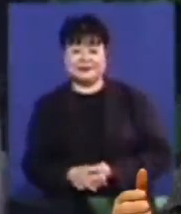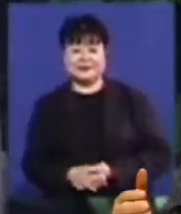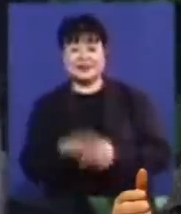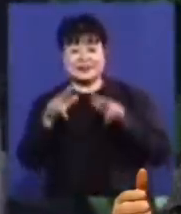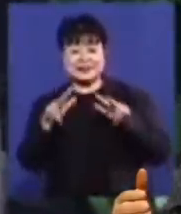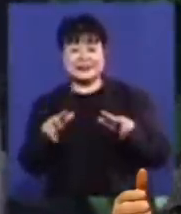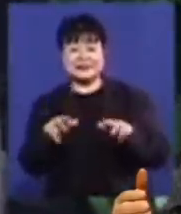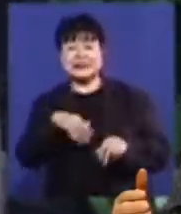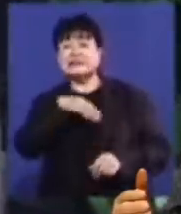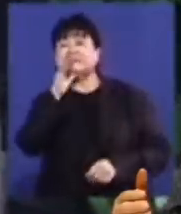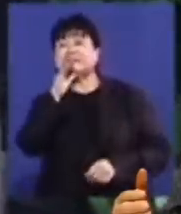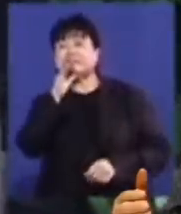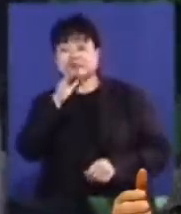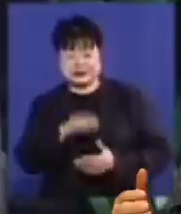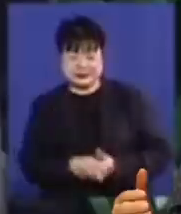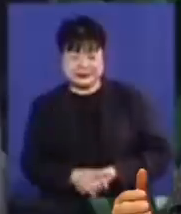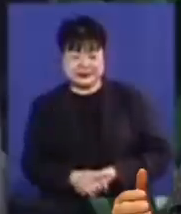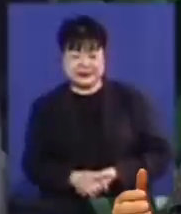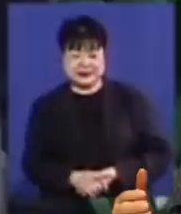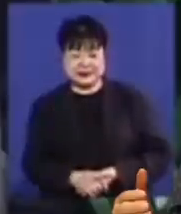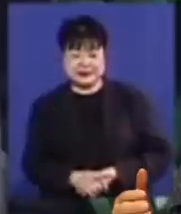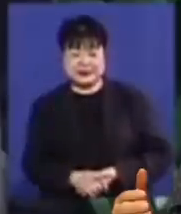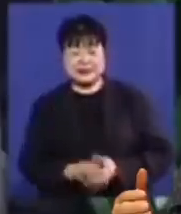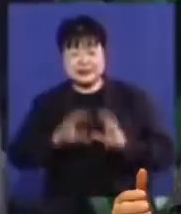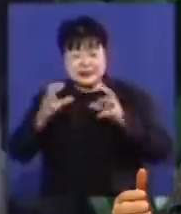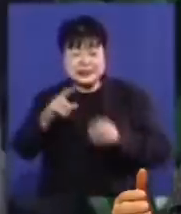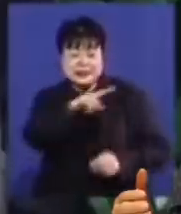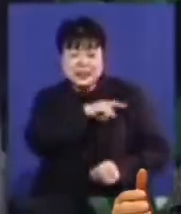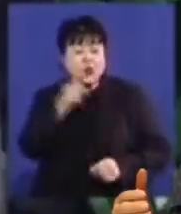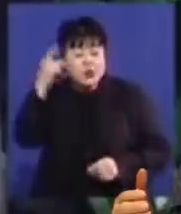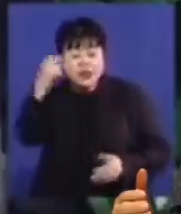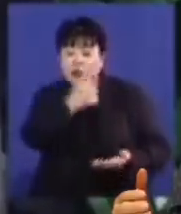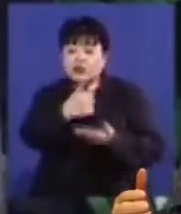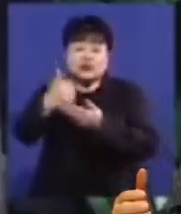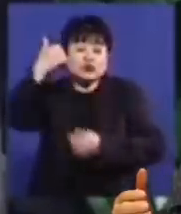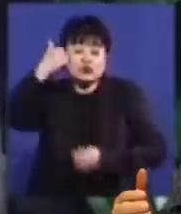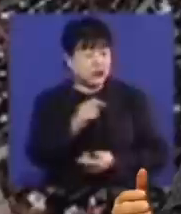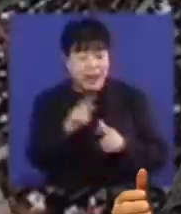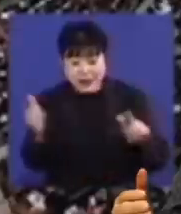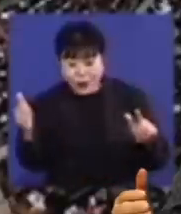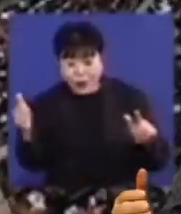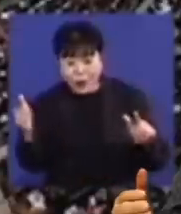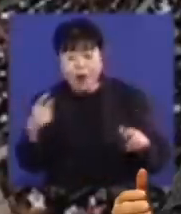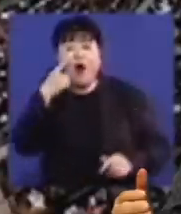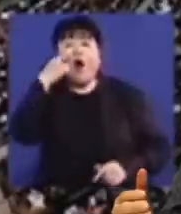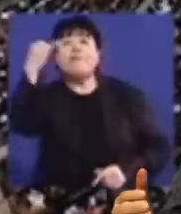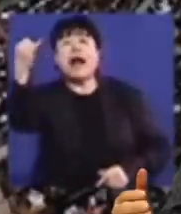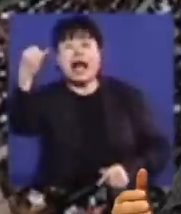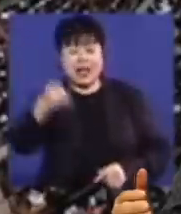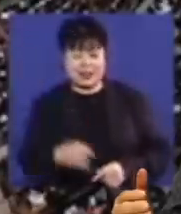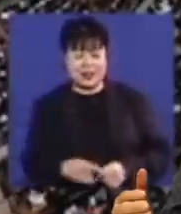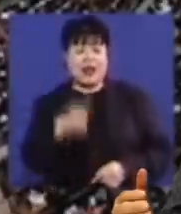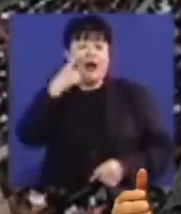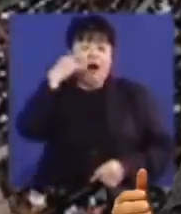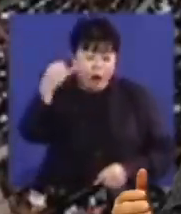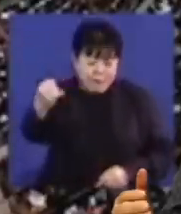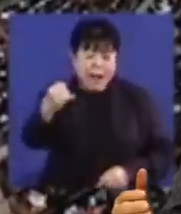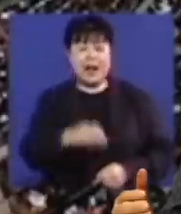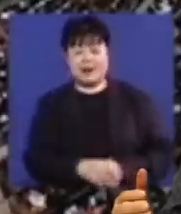이제 나이를 먹고 보니 이 세상에 가장 위대한 분이 누구냐? 어머니입니다. 여기 앉아있는 평범한